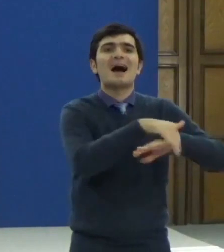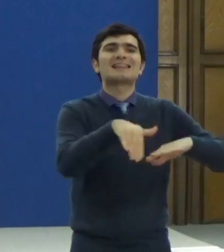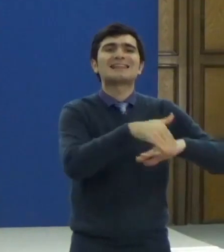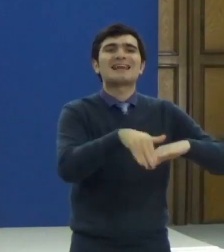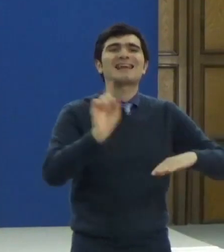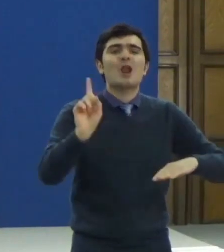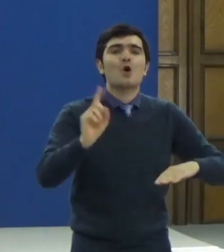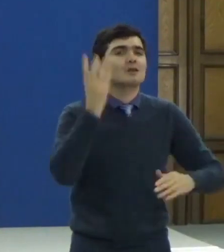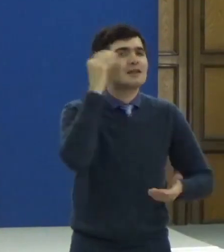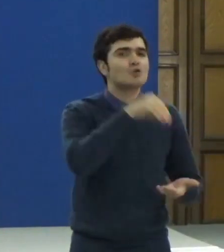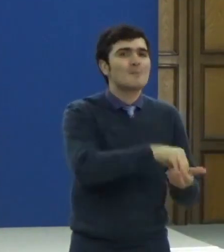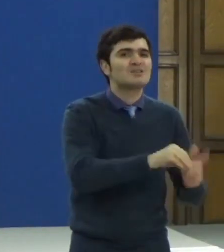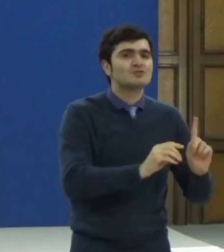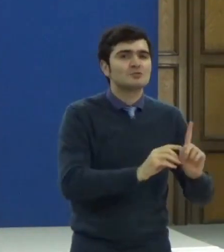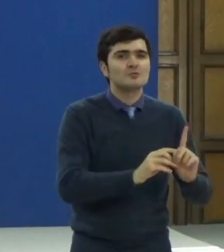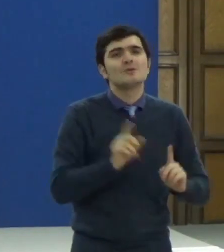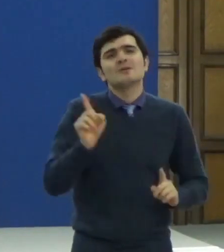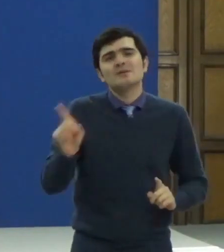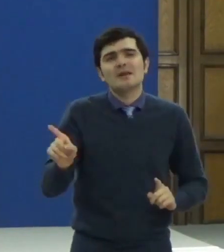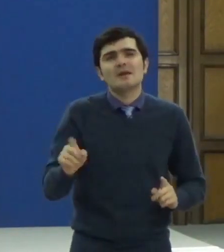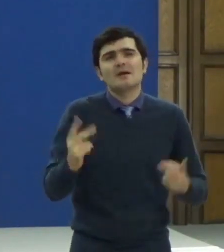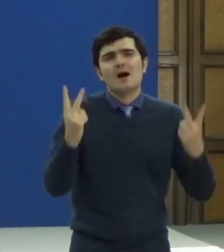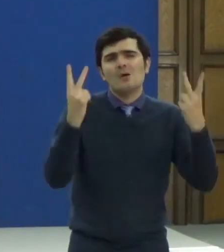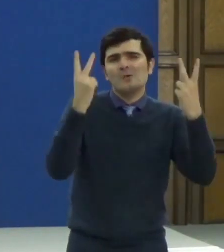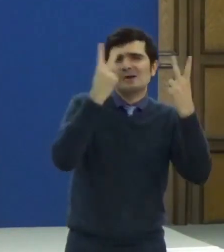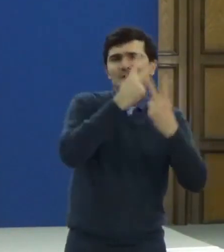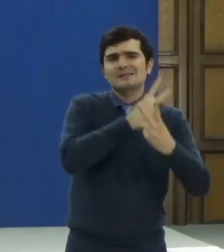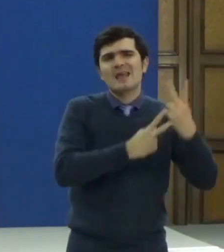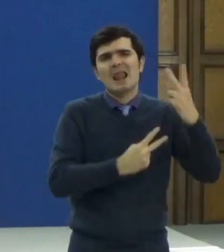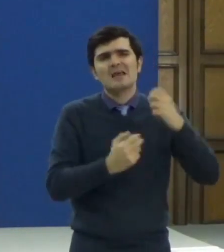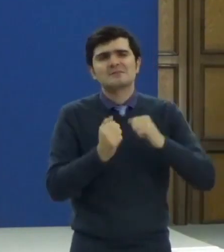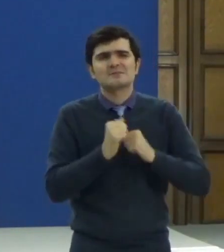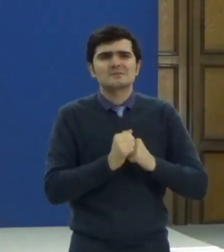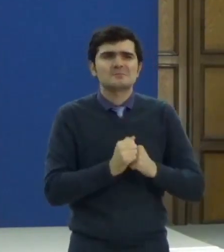perceput într-un mod sau într-o